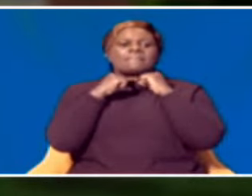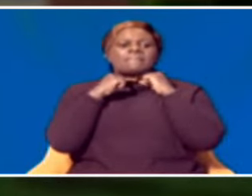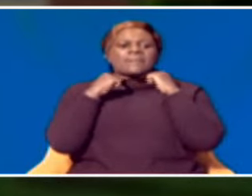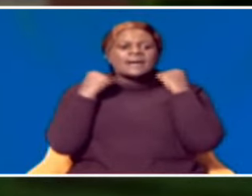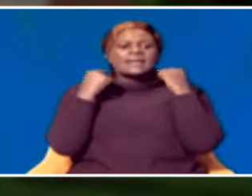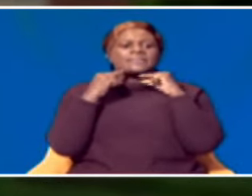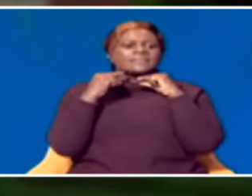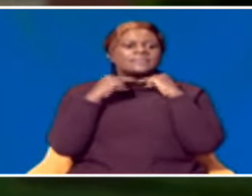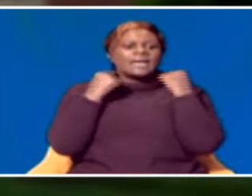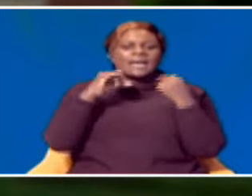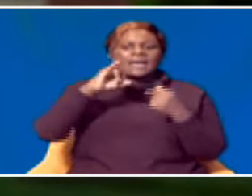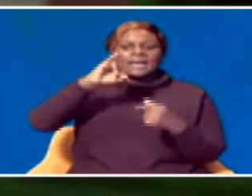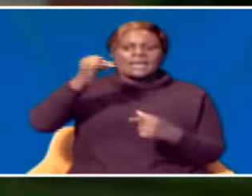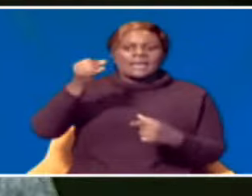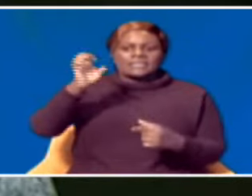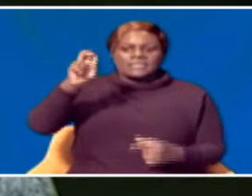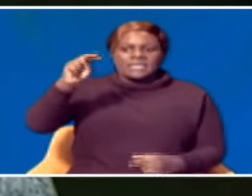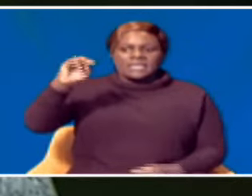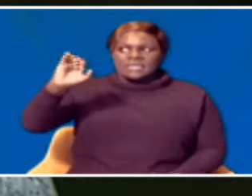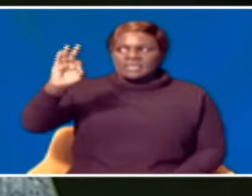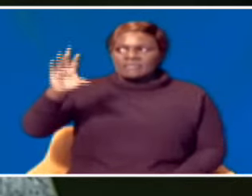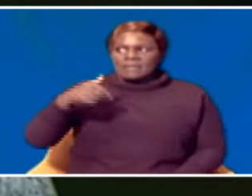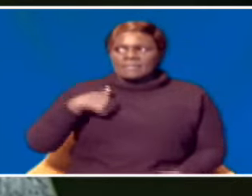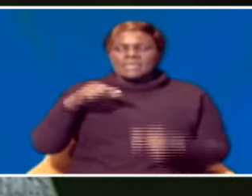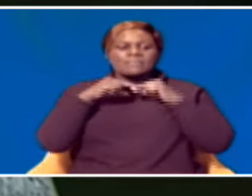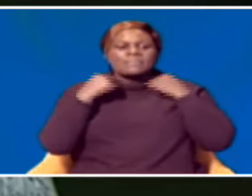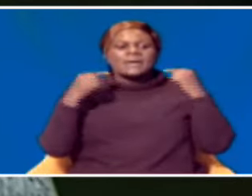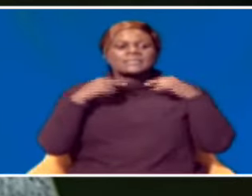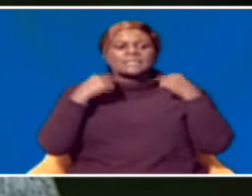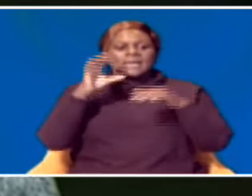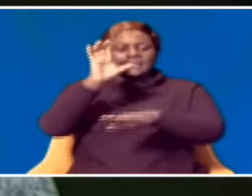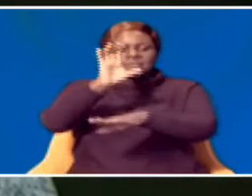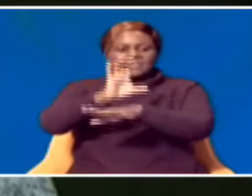Jennifer Mbatiany. Mimi ni mchungaji wa kanisa.